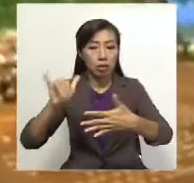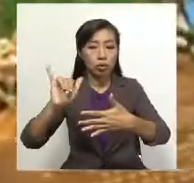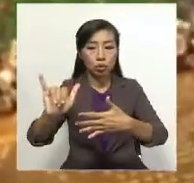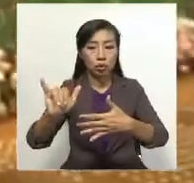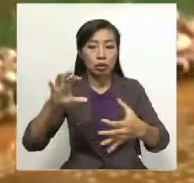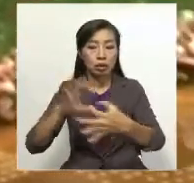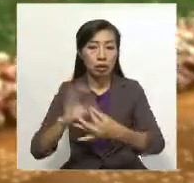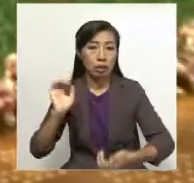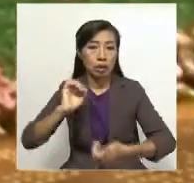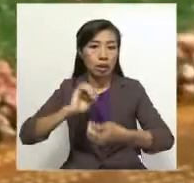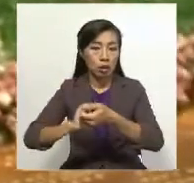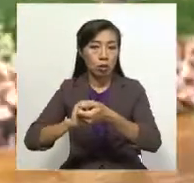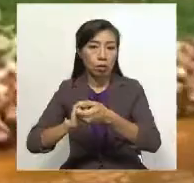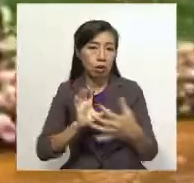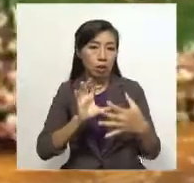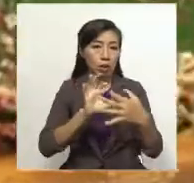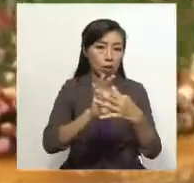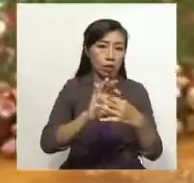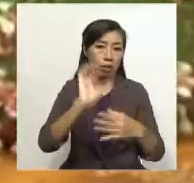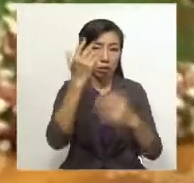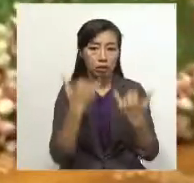รับกับความท้าทายที่เกิดขึ้น